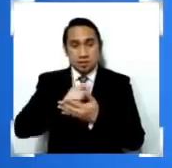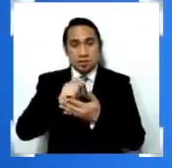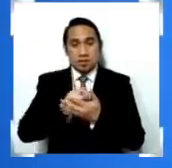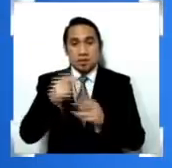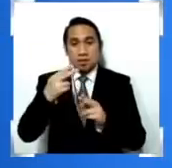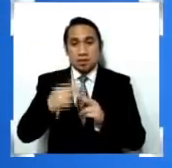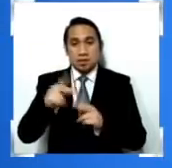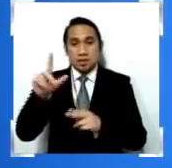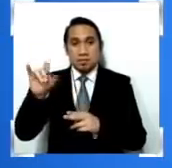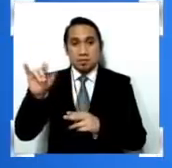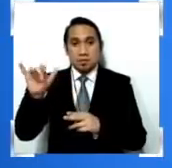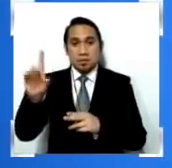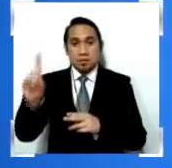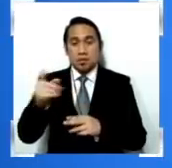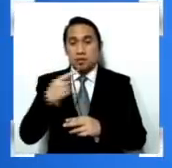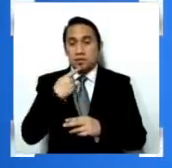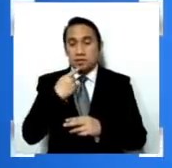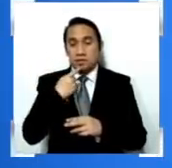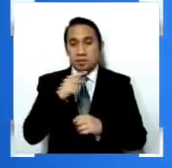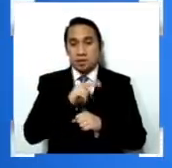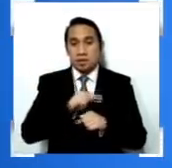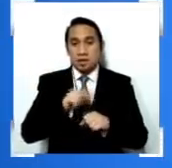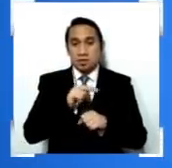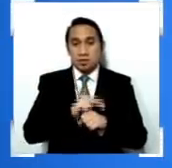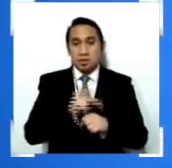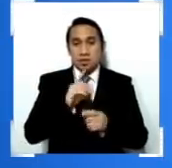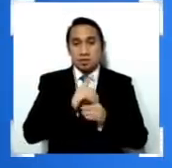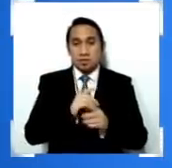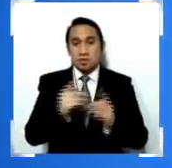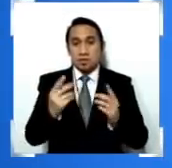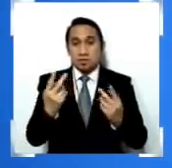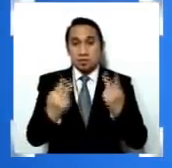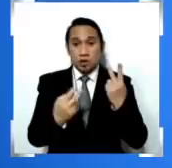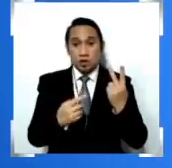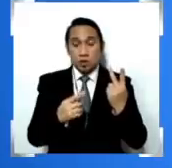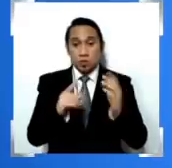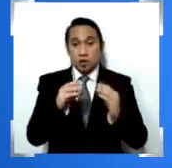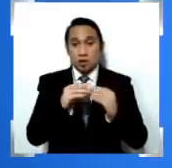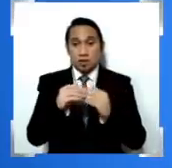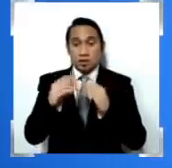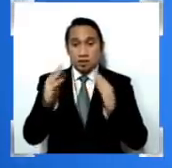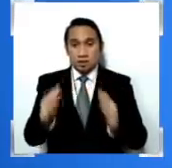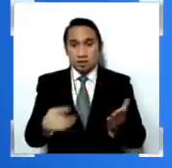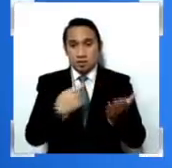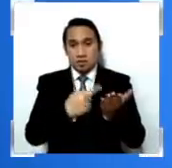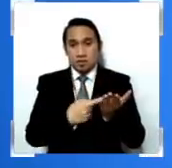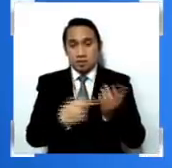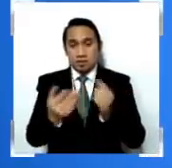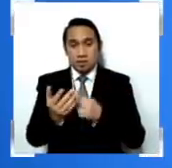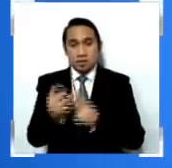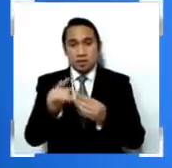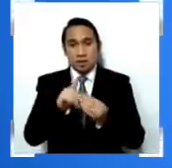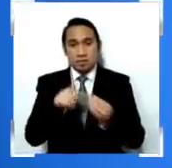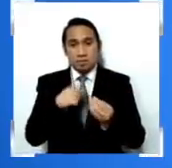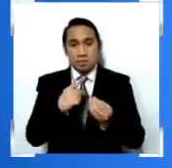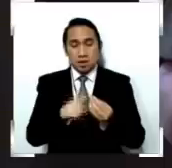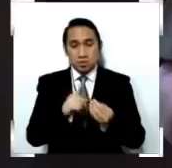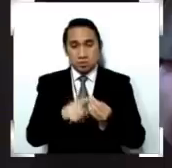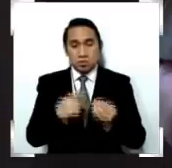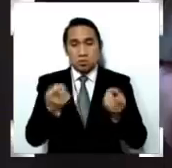sa Department of National Defense, tinalakay ng dalawang leader ang sitwasyon sa West Philippine Sea at seguridad sa